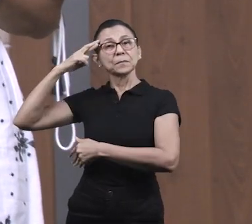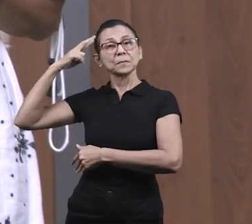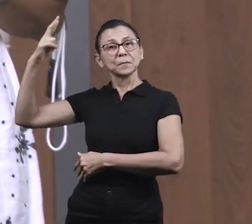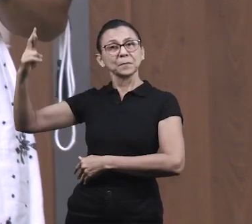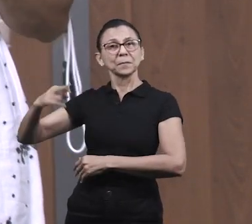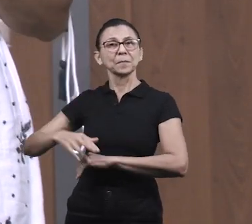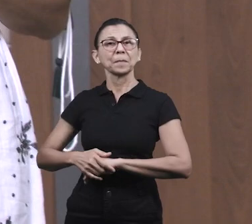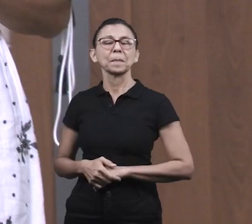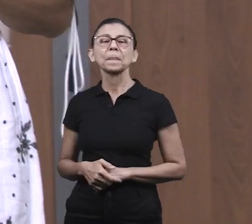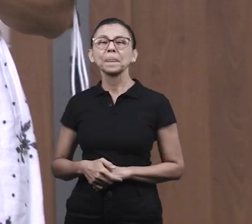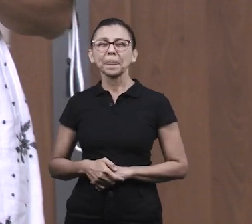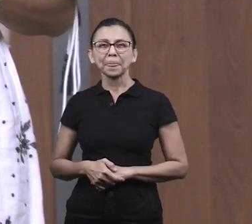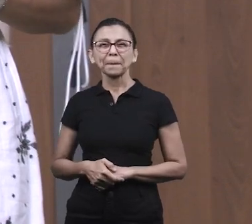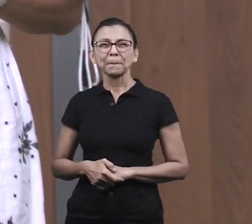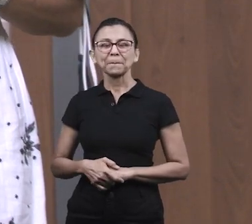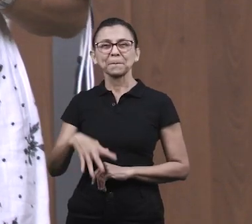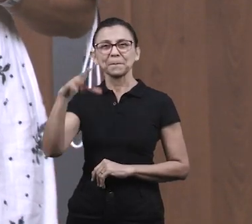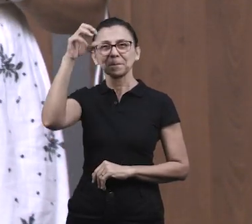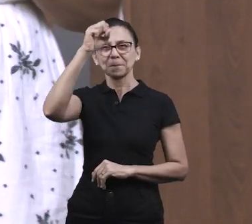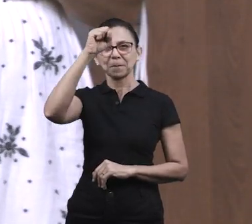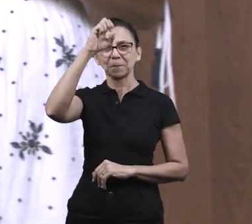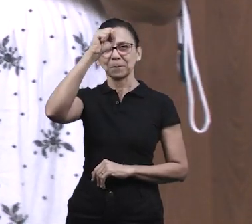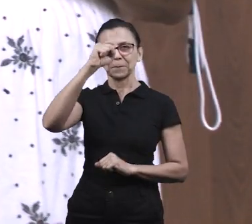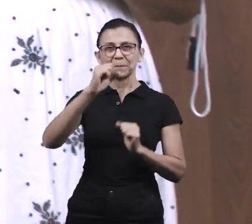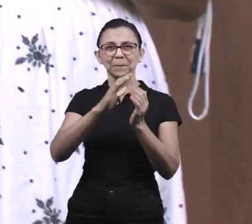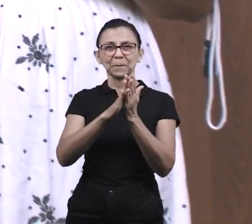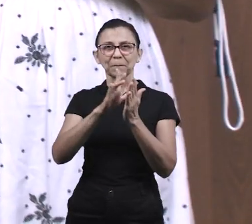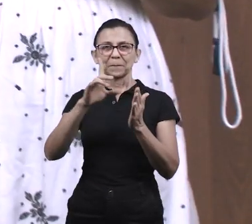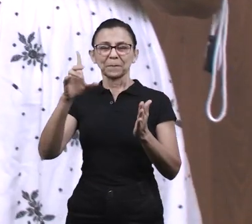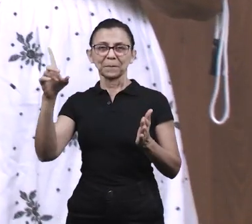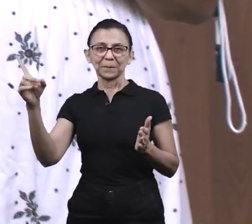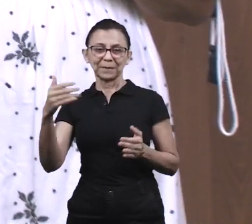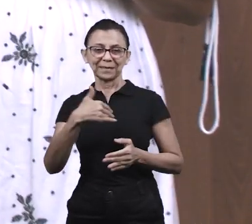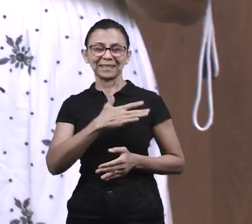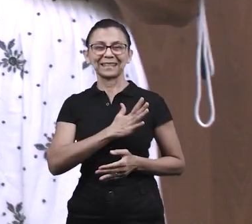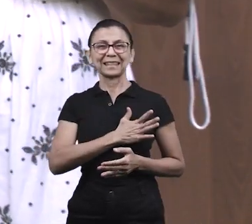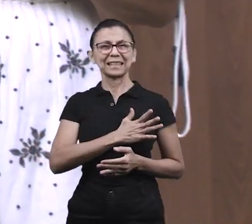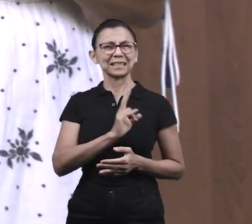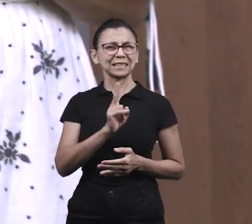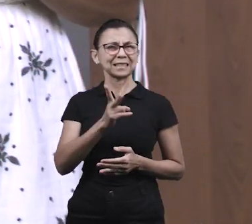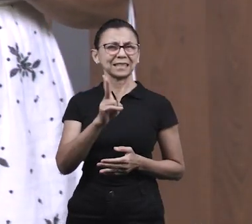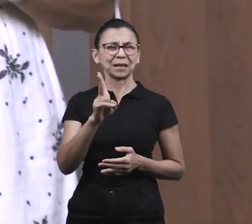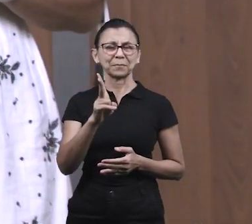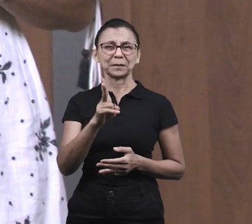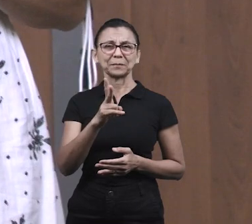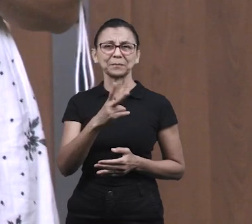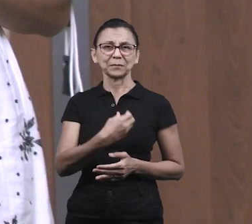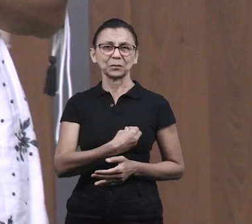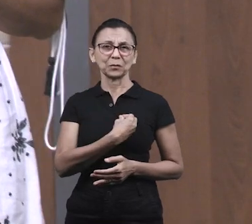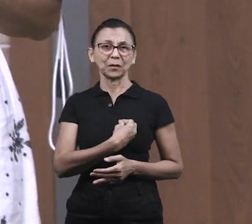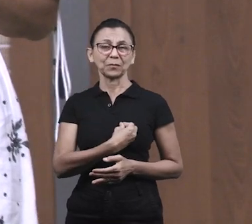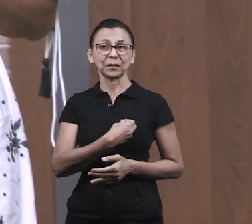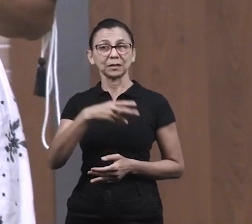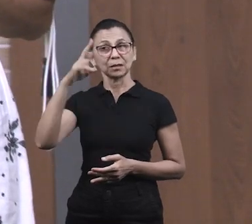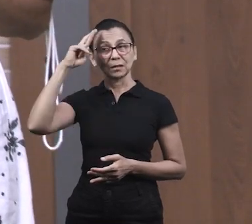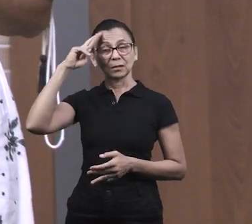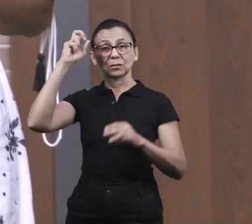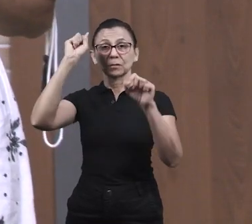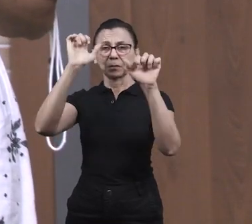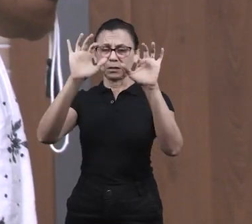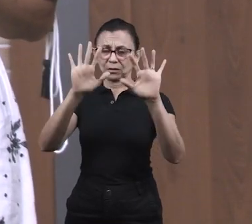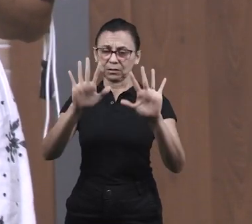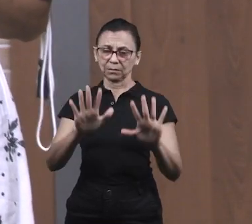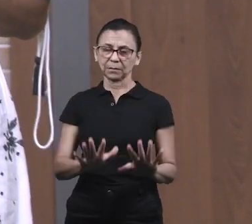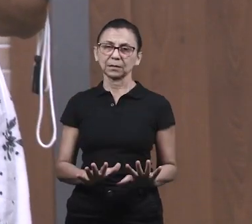parole du Seigneur dans votre cœur pour tous les jours de votre vie et que le Seigneur puisse vous donner une bénédiction et vous